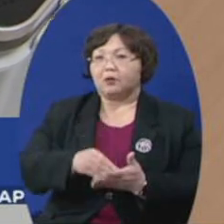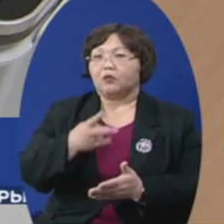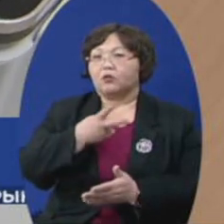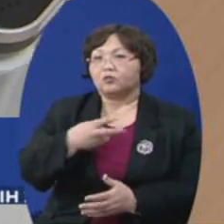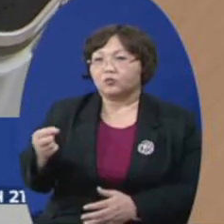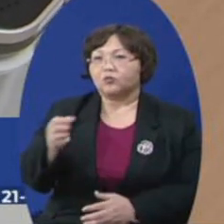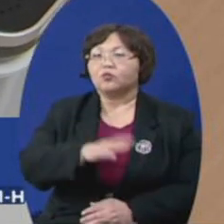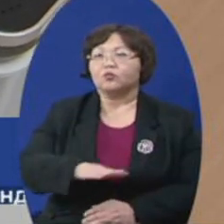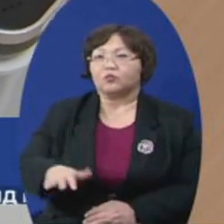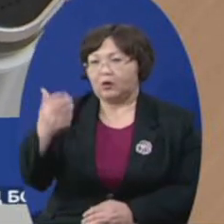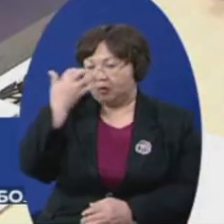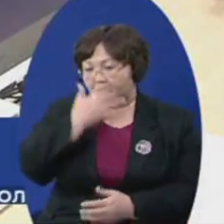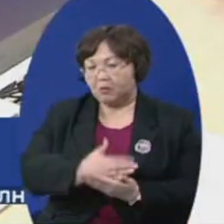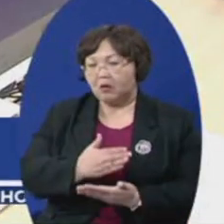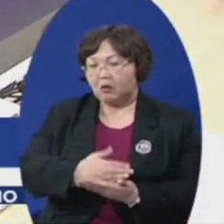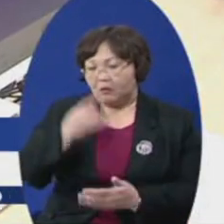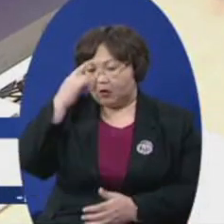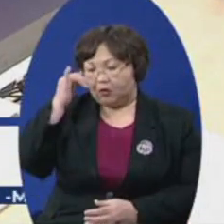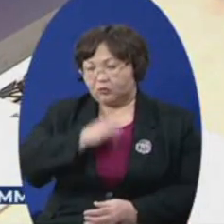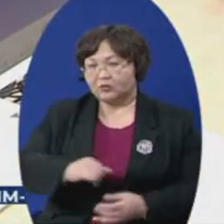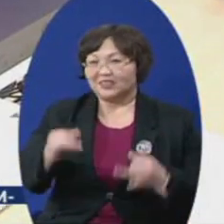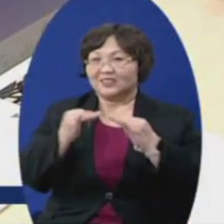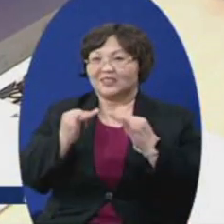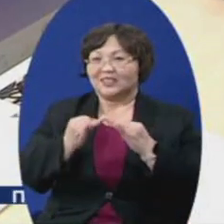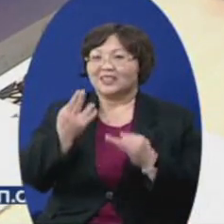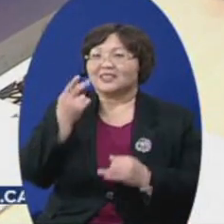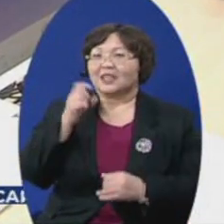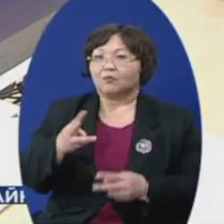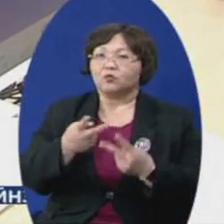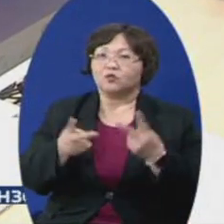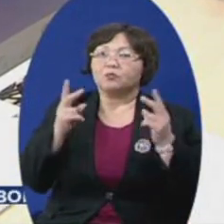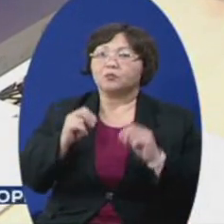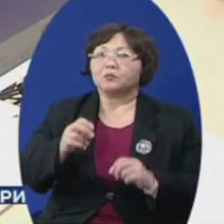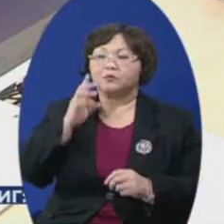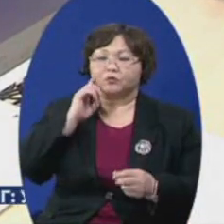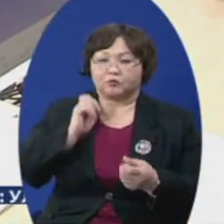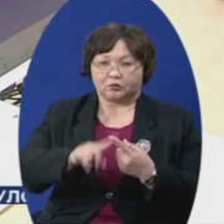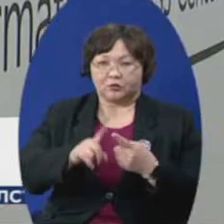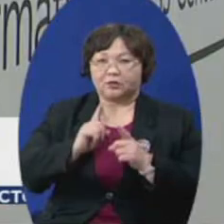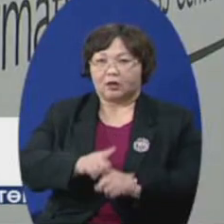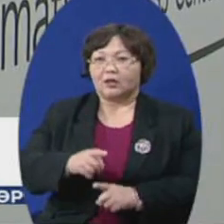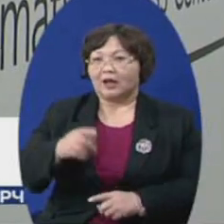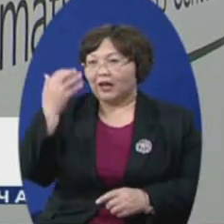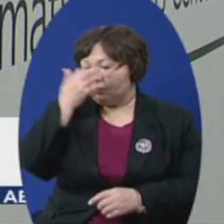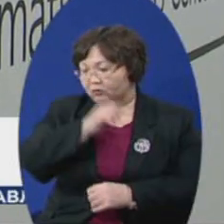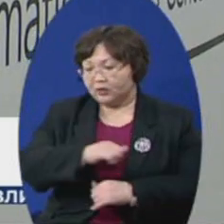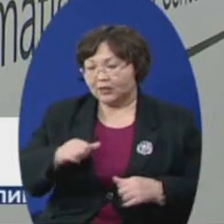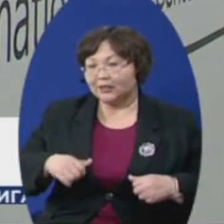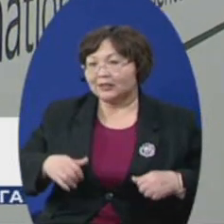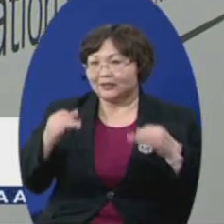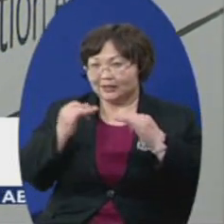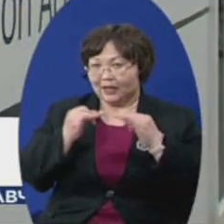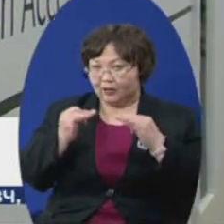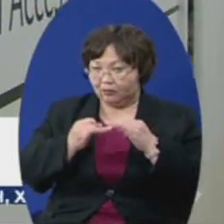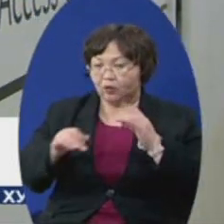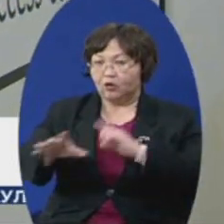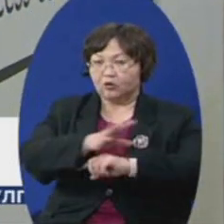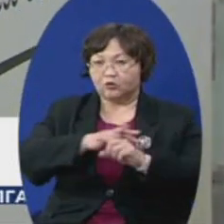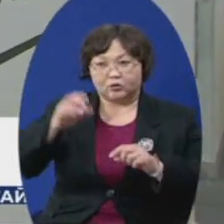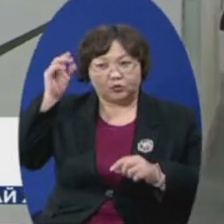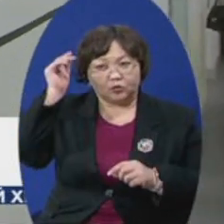байна. Манай улс цахим үндэстэн болох зорилт тавьсан. Харин харааны бэрхшээлтэй иргэд цахим платформ болон цахим орчинд